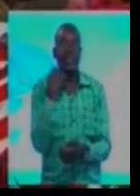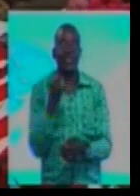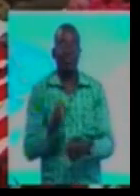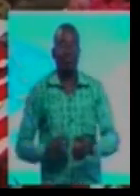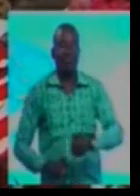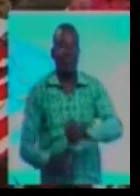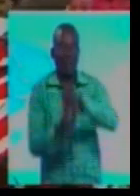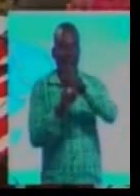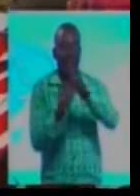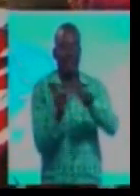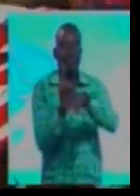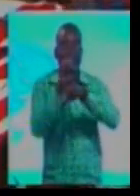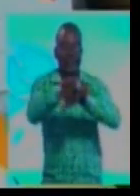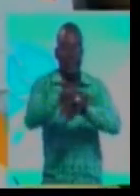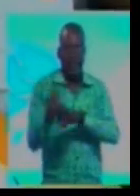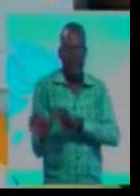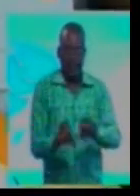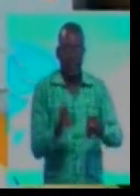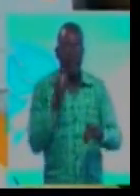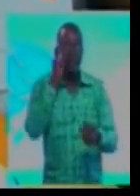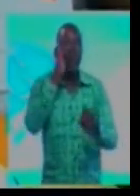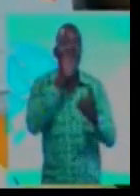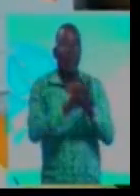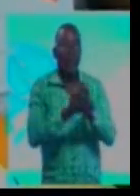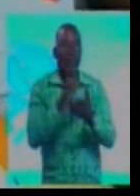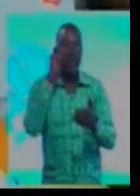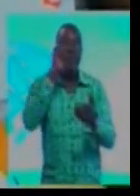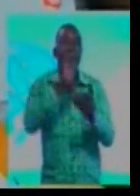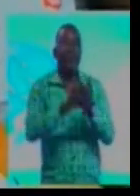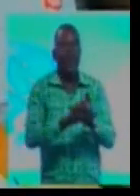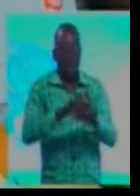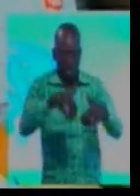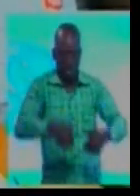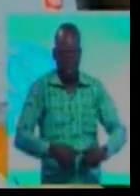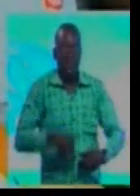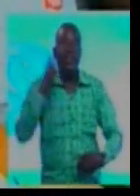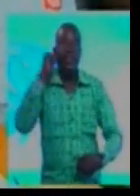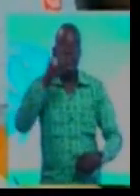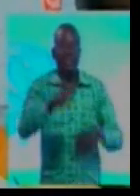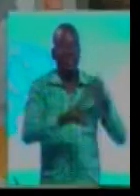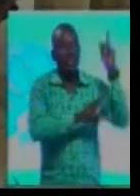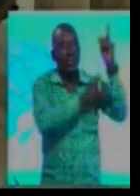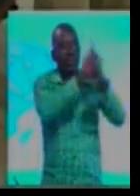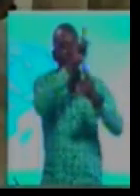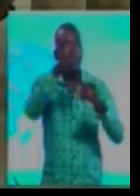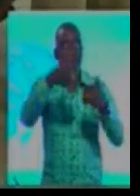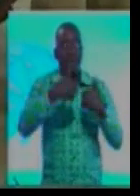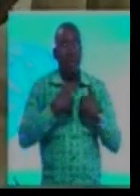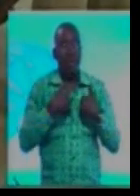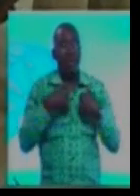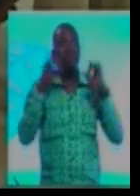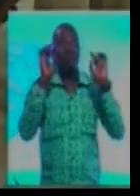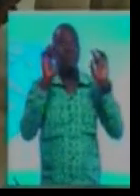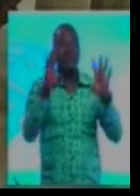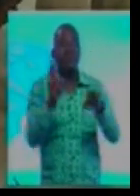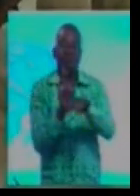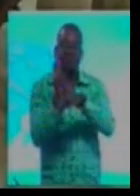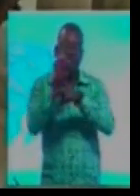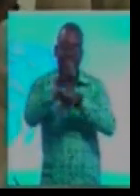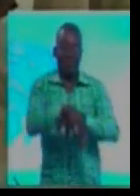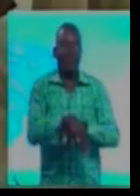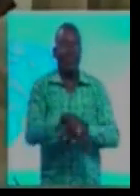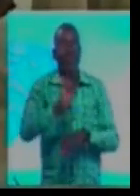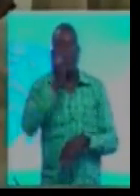Insécurité et violences faites aux femmes. Les femmes et les jeunes filles déplacées sont exposées à un risque accru de violence.